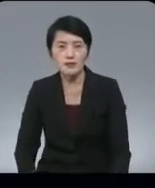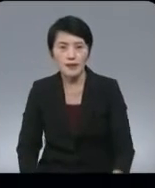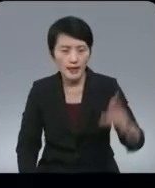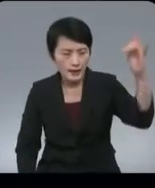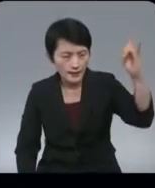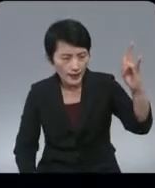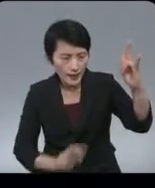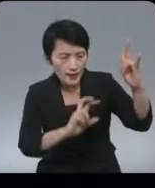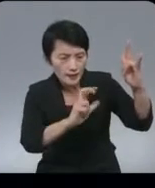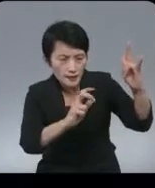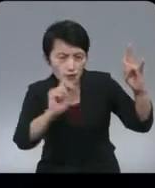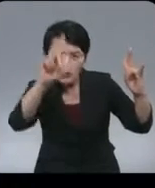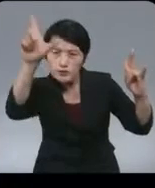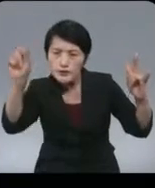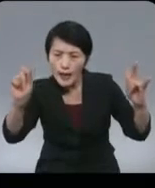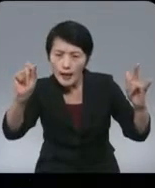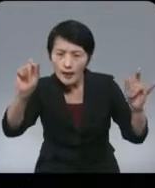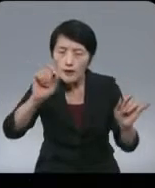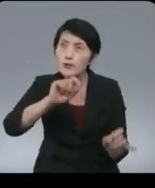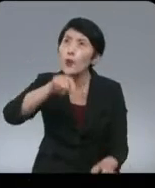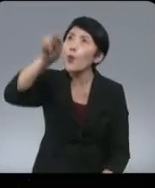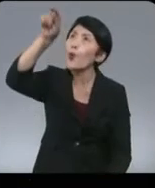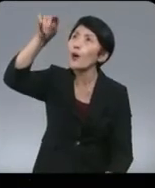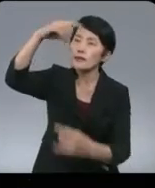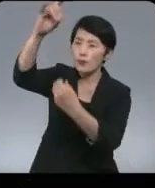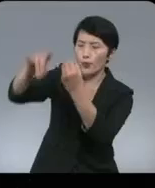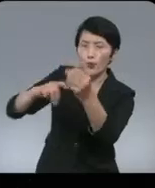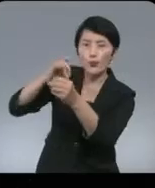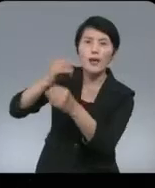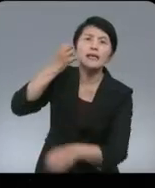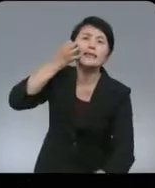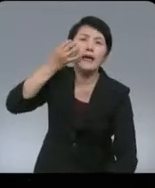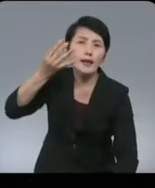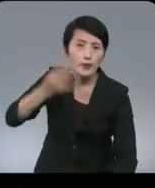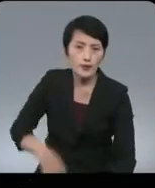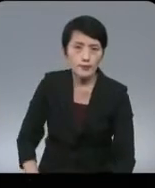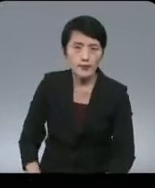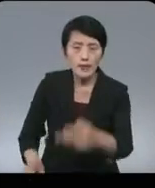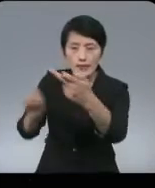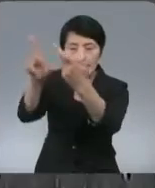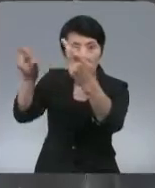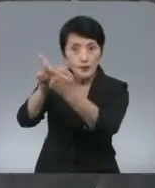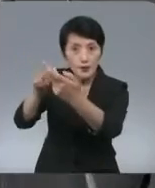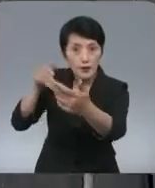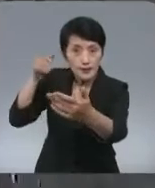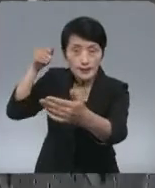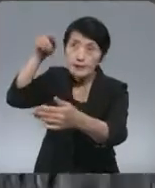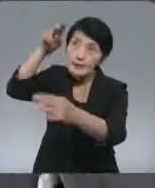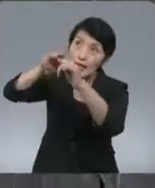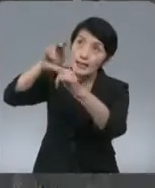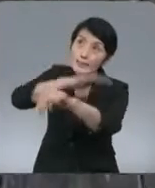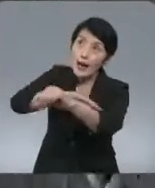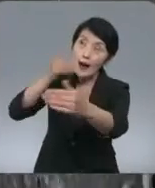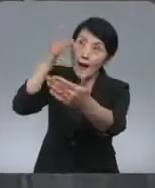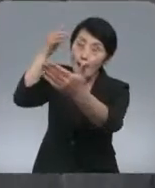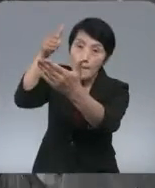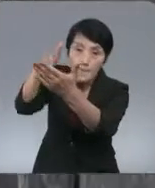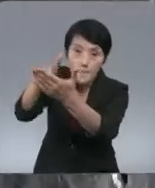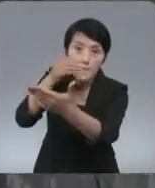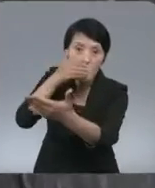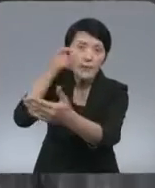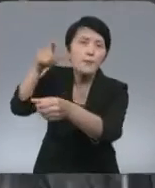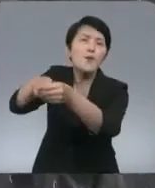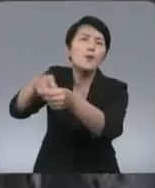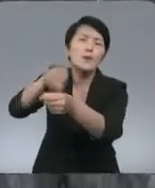environ 4 mois avant de se placer en orbite lunaire en décembre sur une trajectoire dite de transfert lunaire